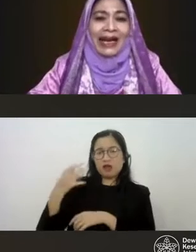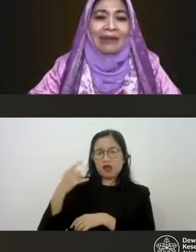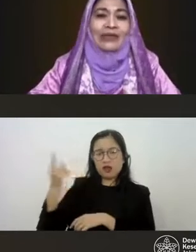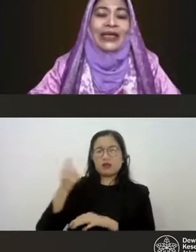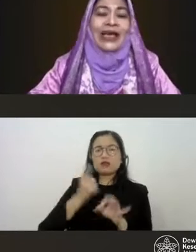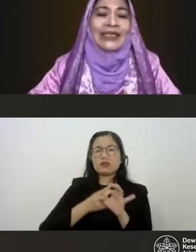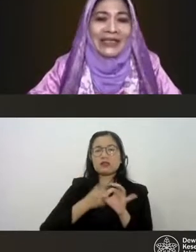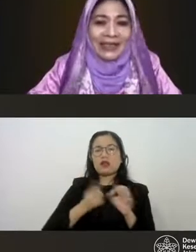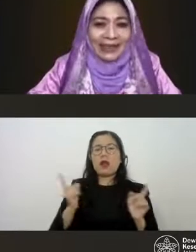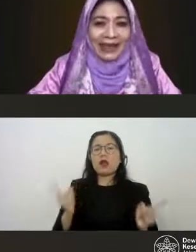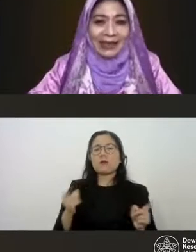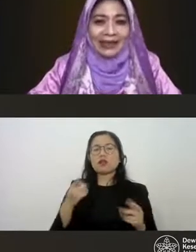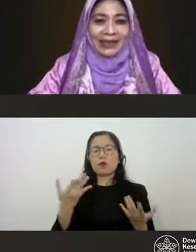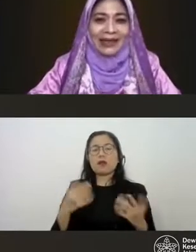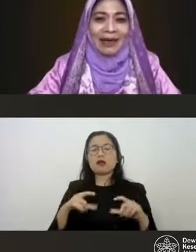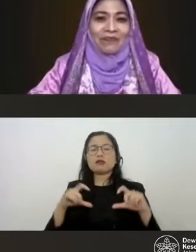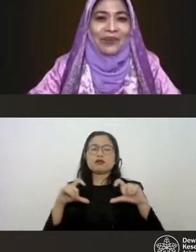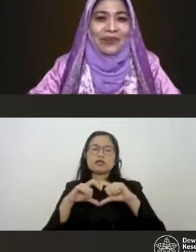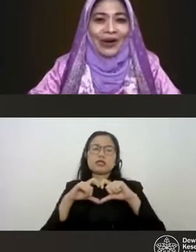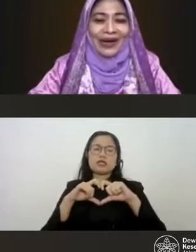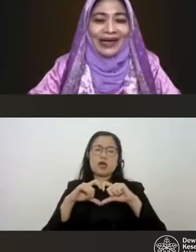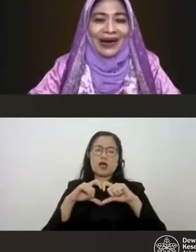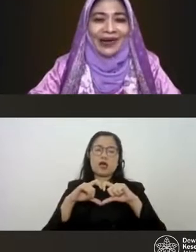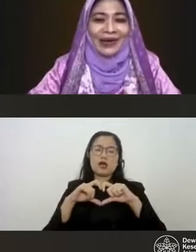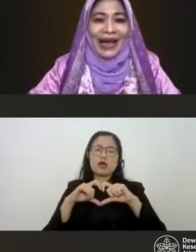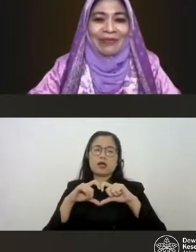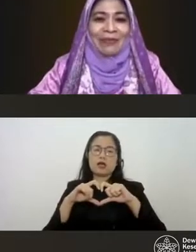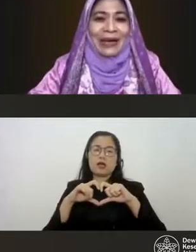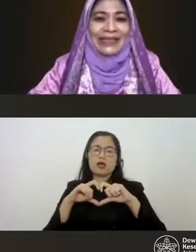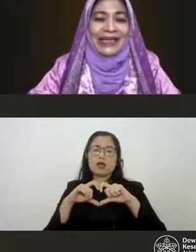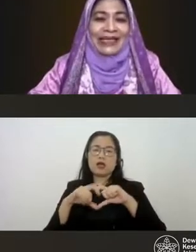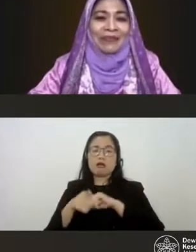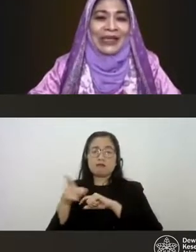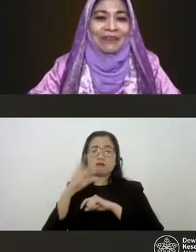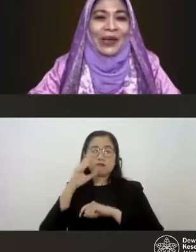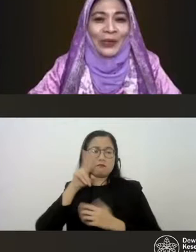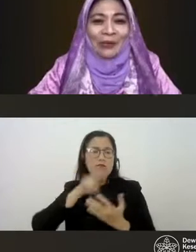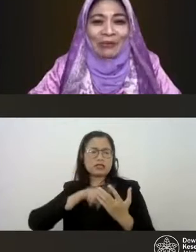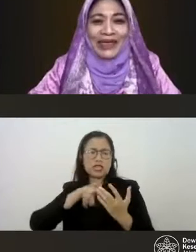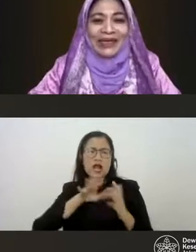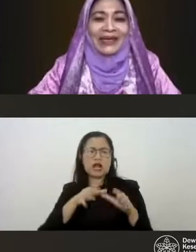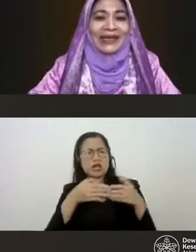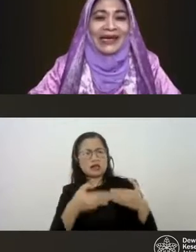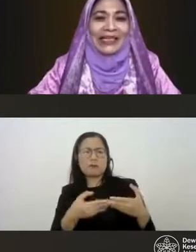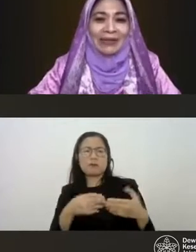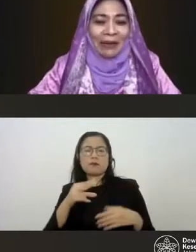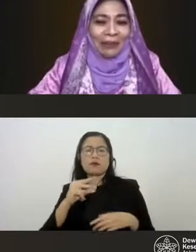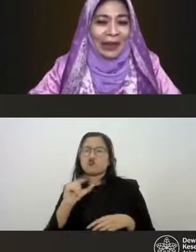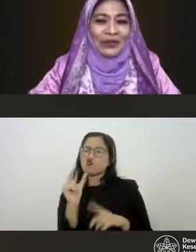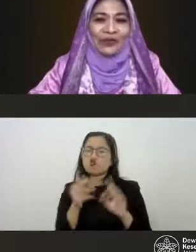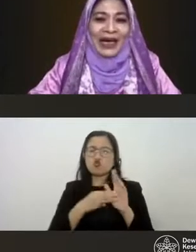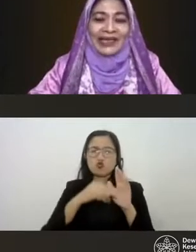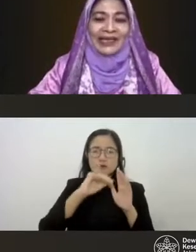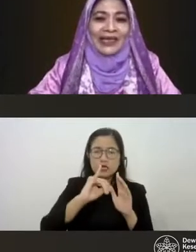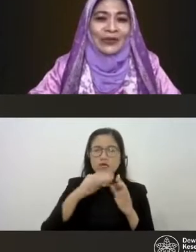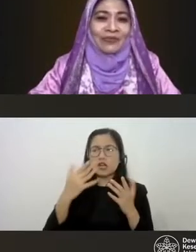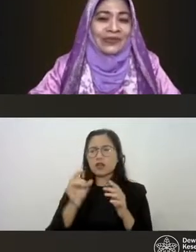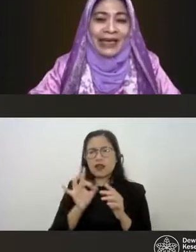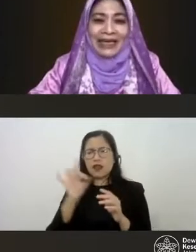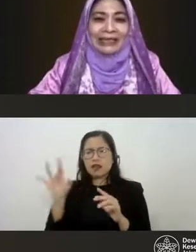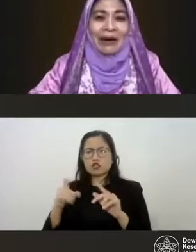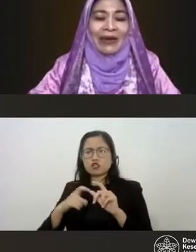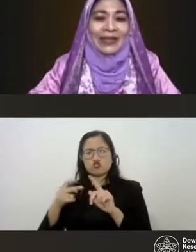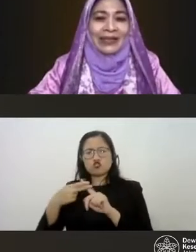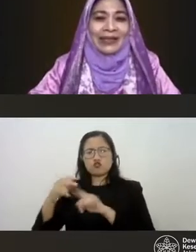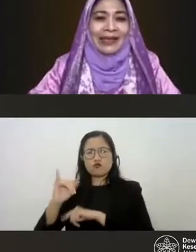intisari agama itu adalah cinta. Ya, kalau Anda membaca kitab-kitabnya Rumi dan kitab-kitab para sufi lainnya, itu